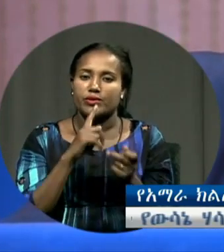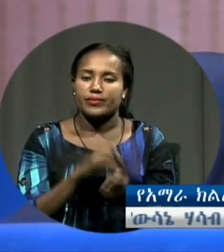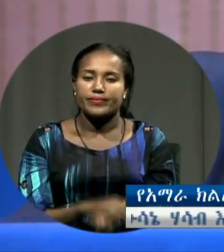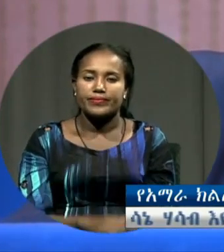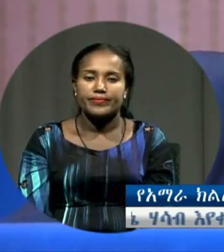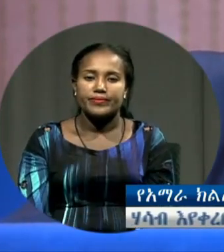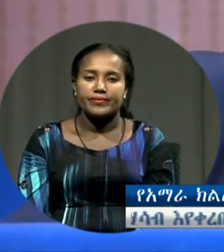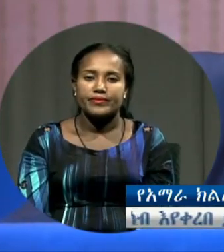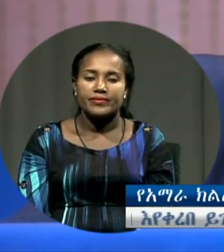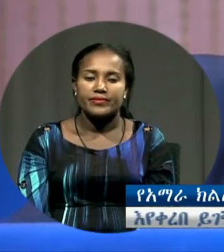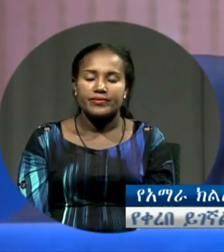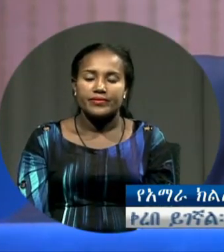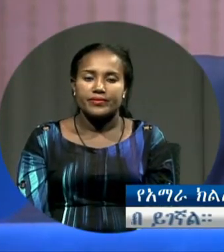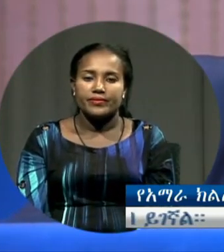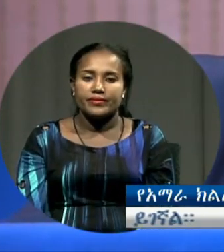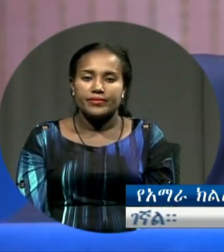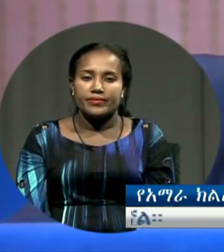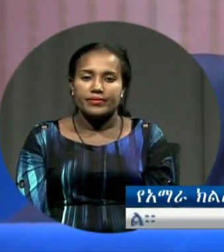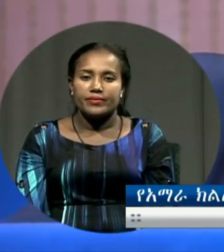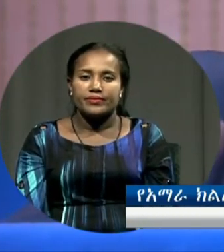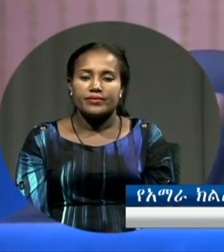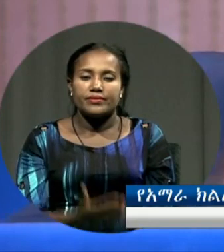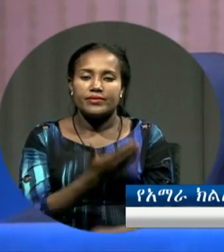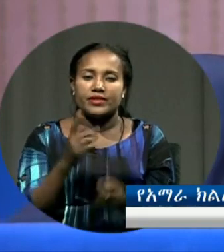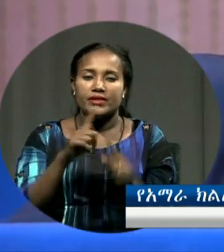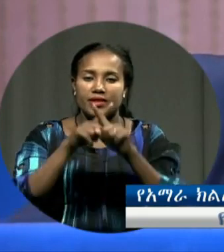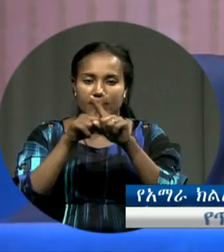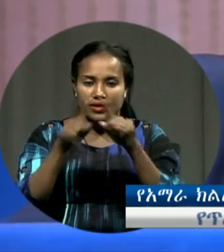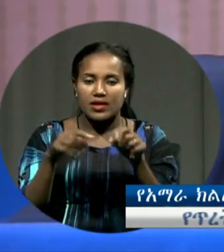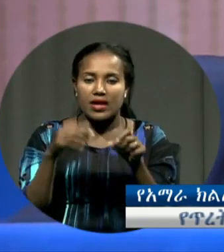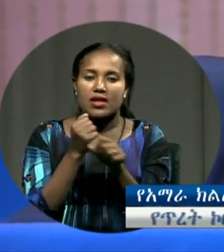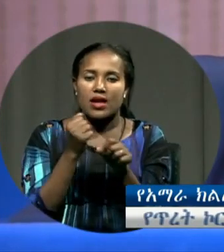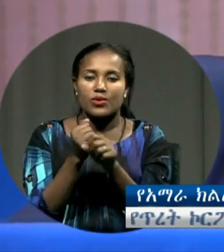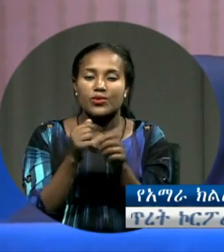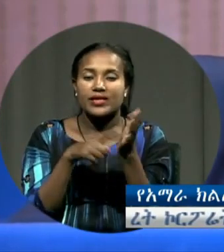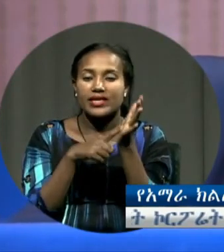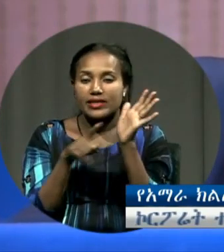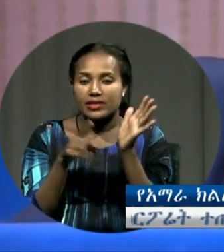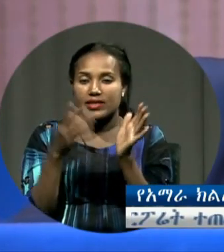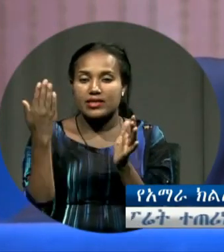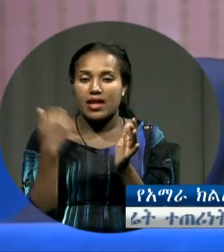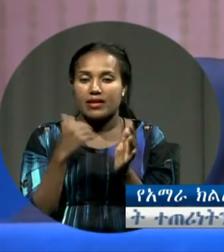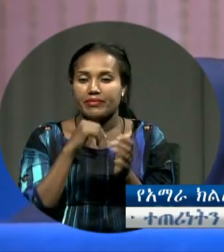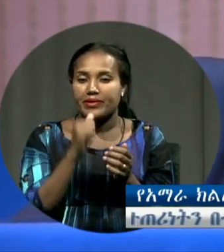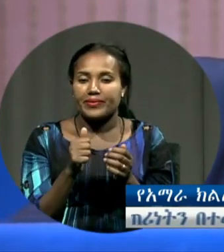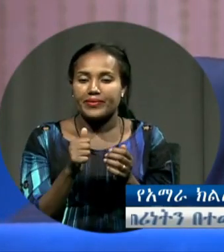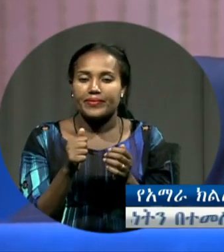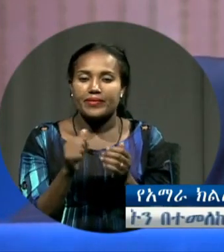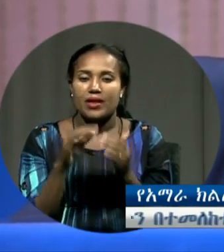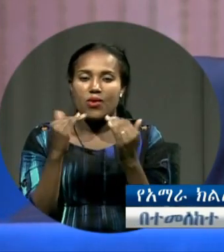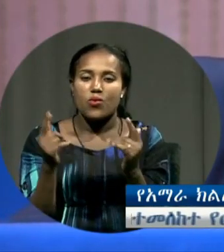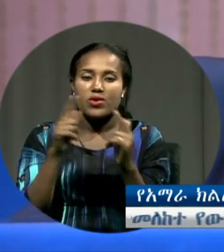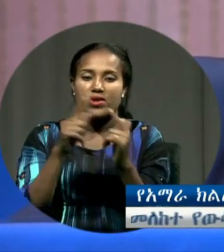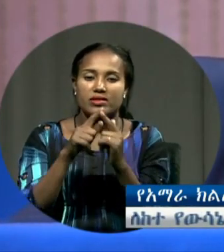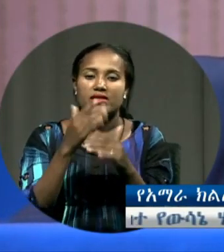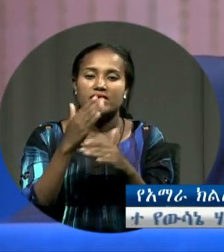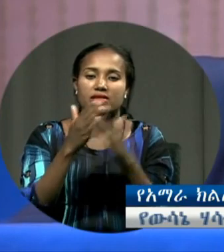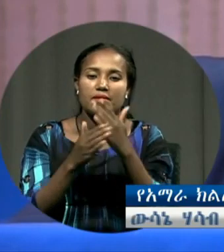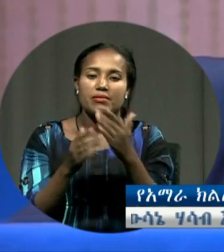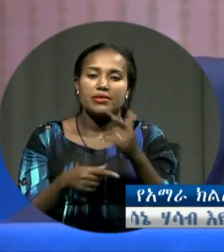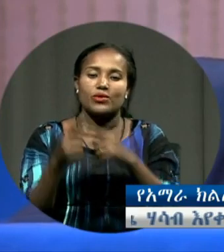ድርጅት ነው። አፈጣጠሩም እንደዛ ነው። ነገር ግን አሰራሩ ግጽነት ስላልነበረው አሁን ወደዚህ ደረጃ